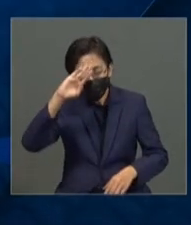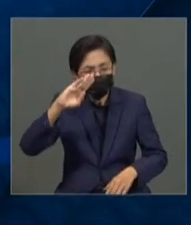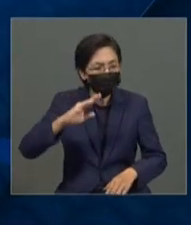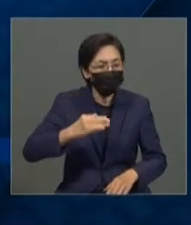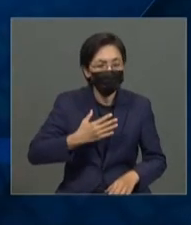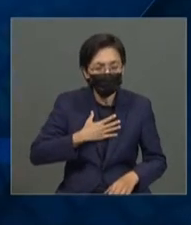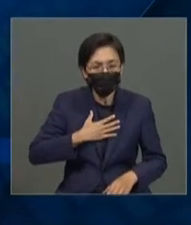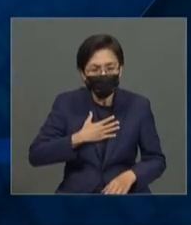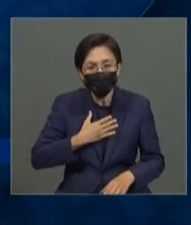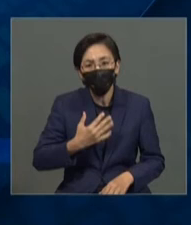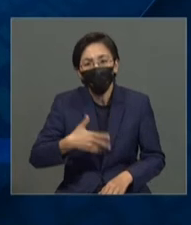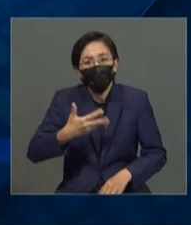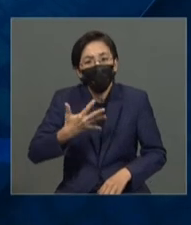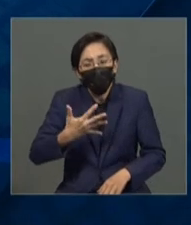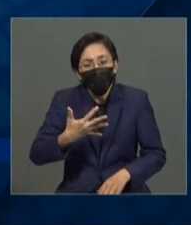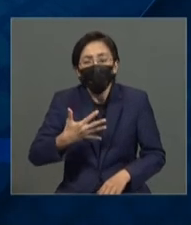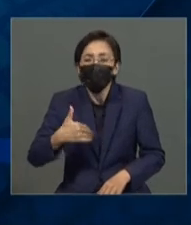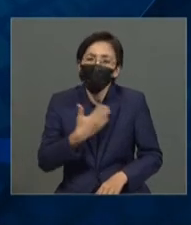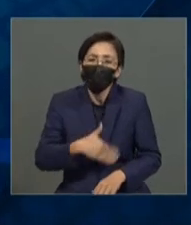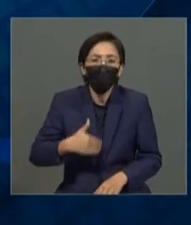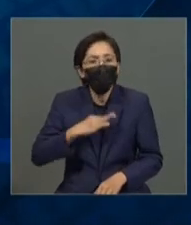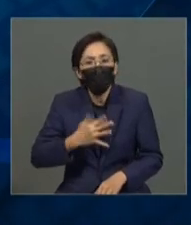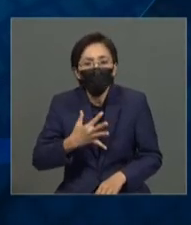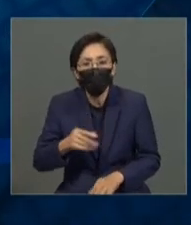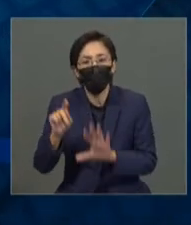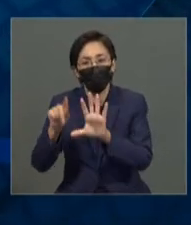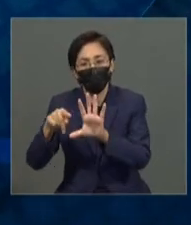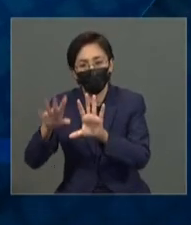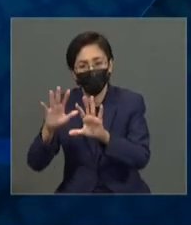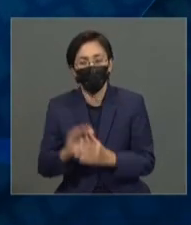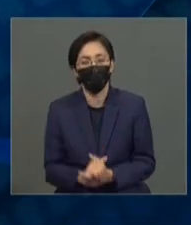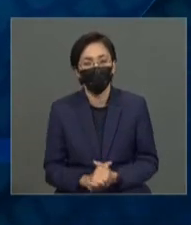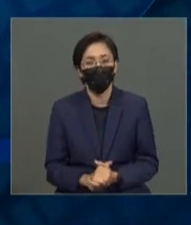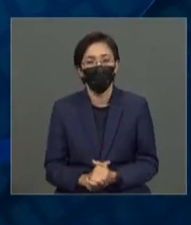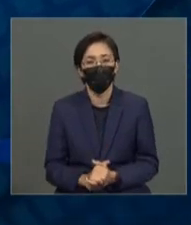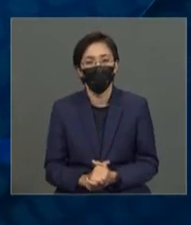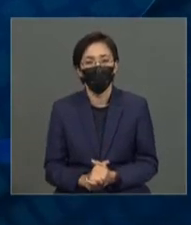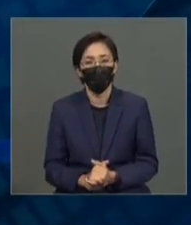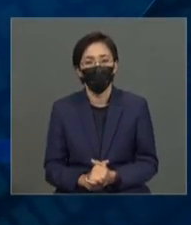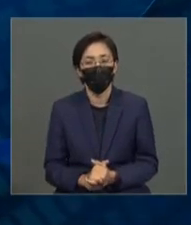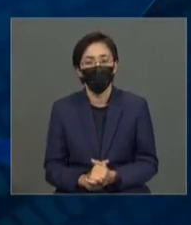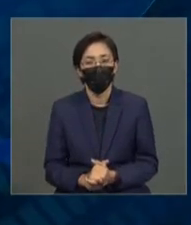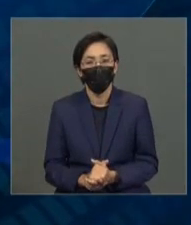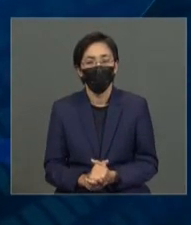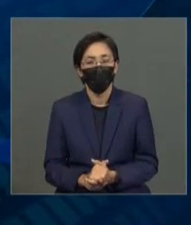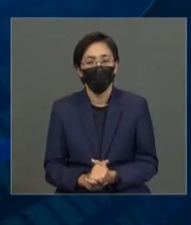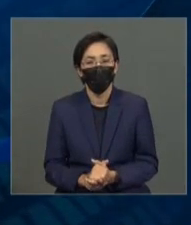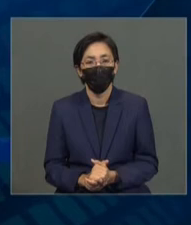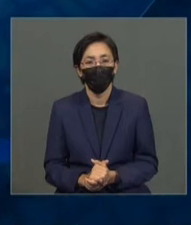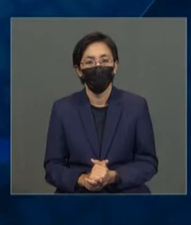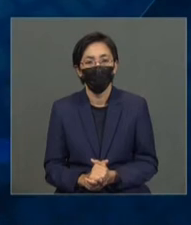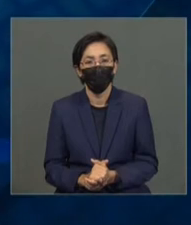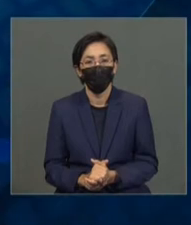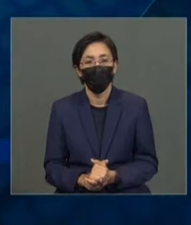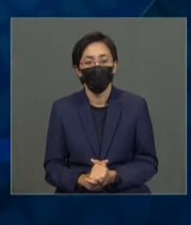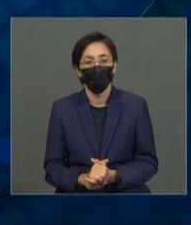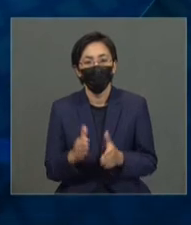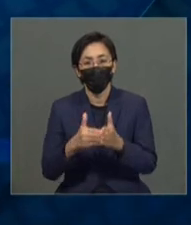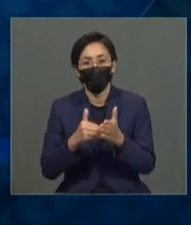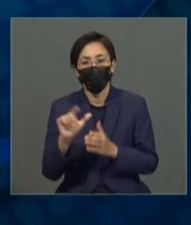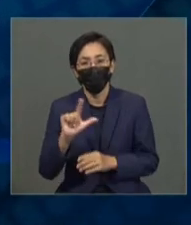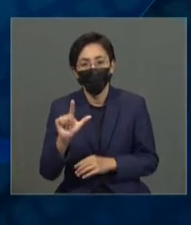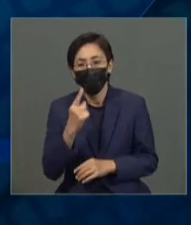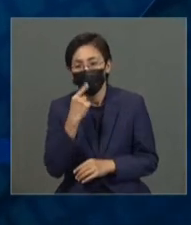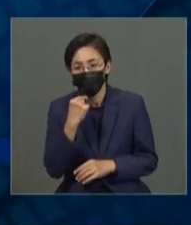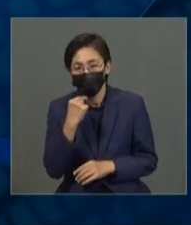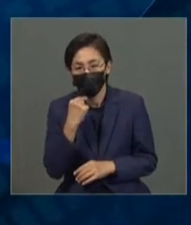คะเรียกว่าอะซิมโทมาติก 5,000 กว่ารายในจำนวนนี้ขยายให้เห็นชัดๆตรงกราฟสีเหลือง